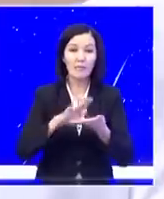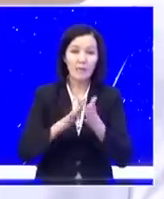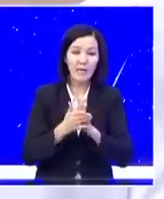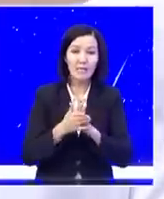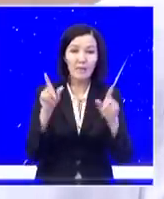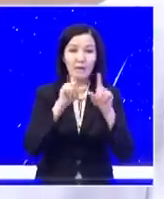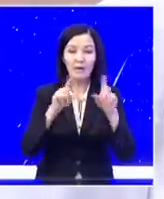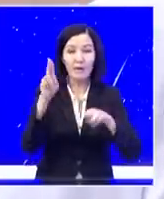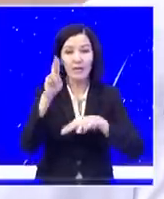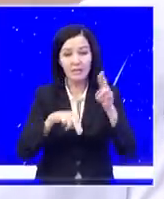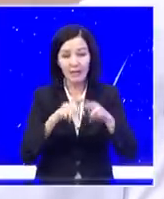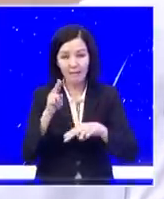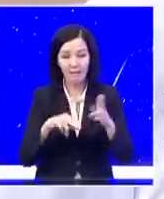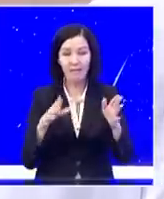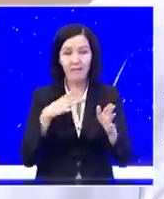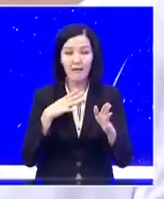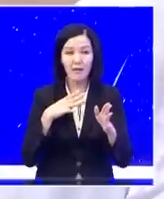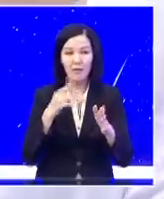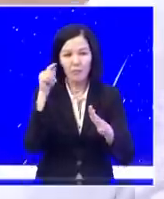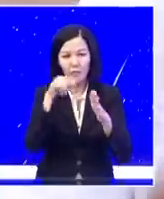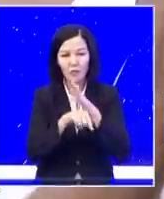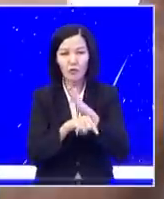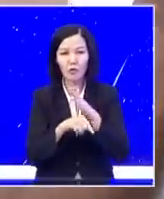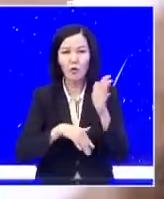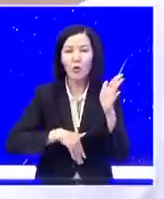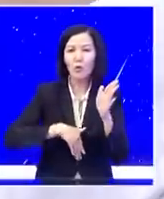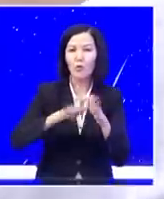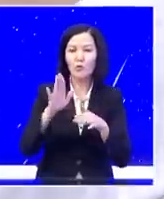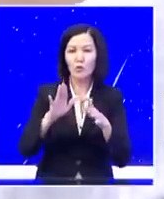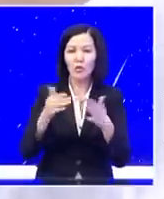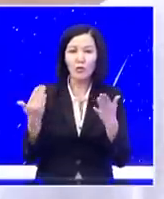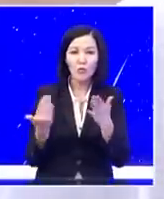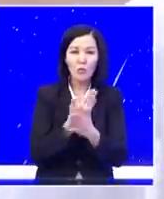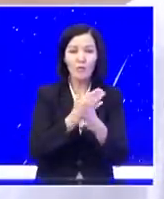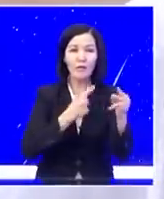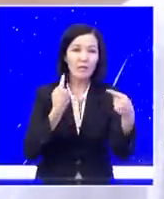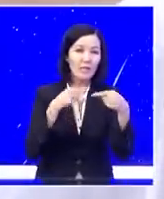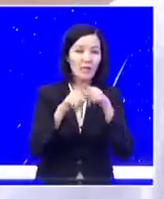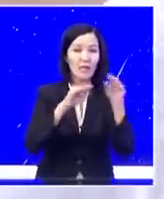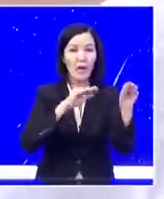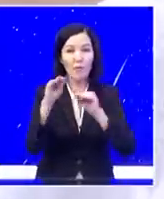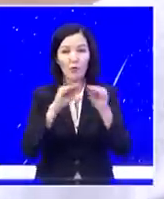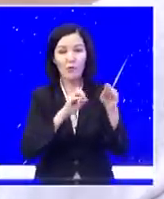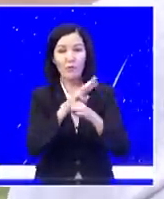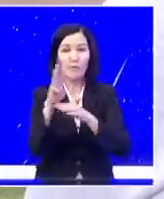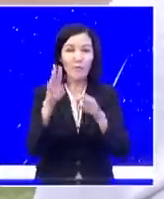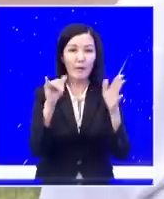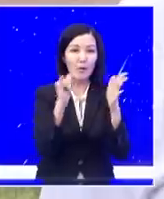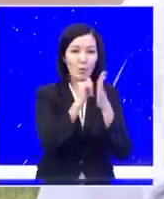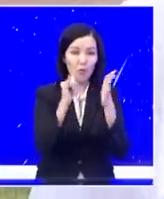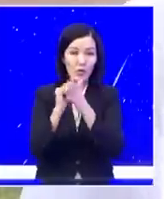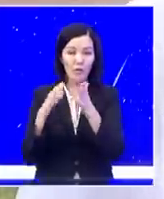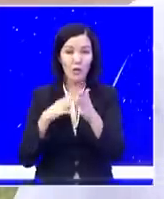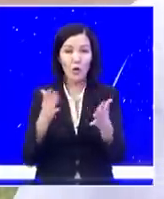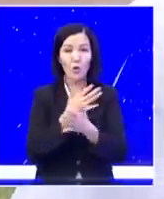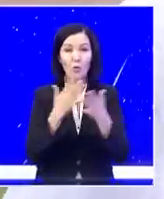ғимарат салынды. Содан кейін бұның үшін мынадай үлгілі соңғы замандағы техникалармен қамтамасыз ету керек болды. Үлкен шаруа